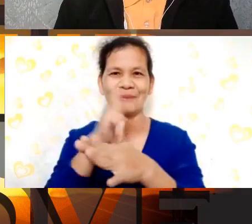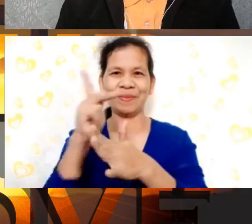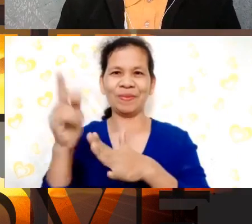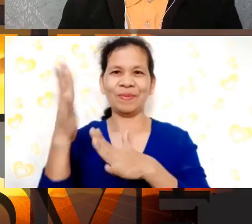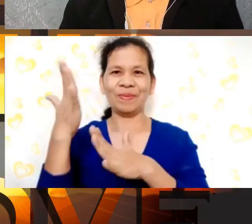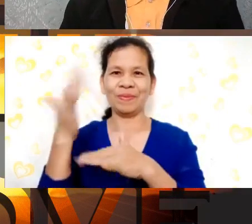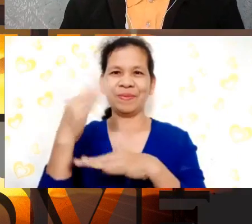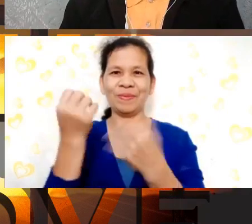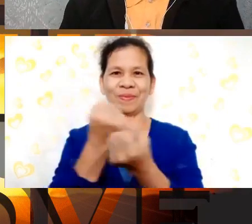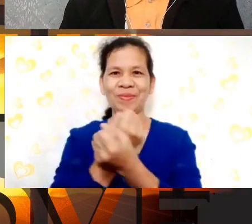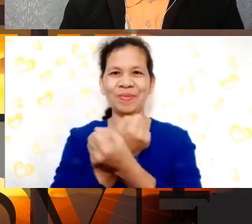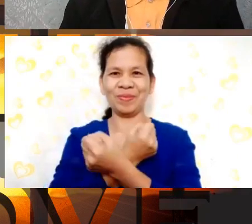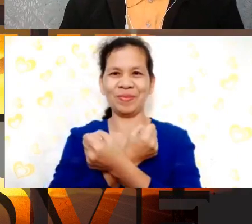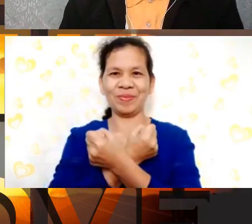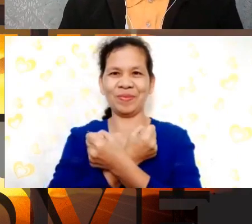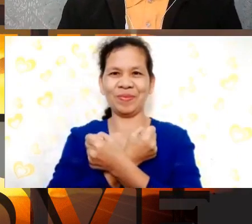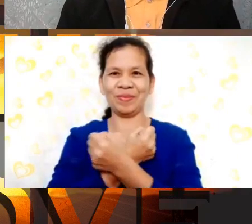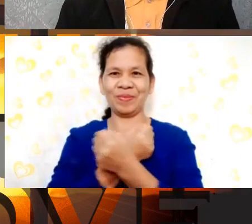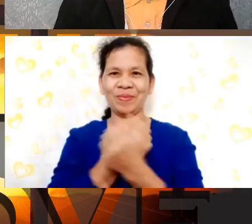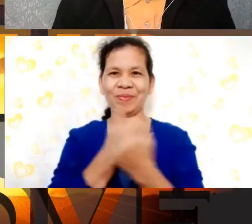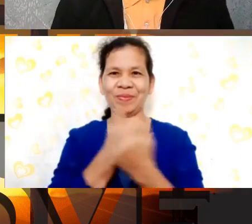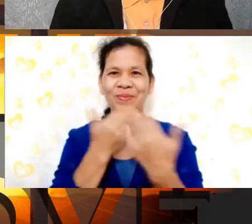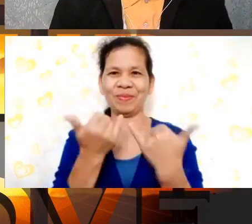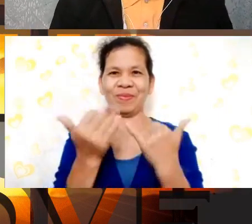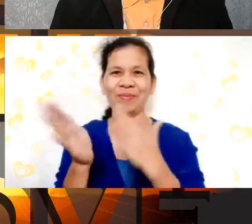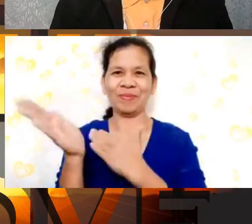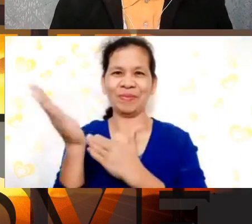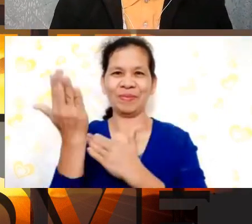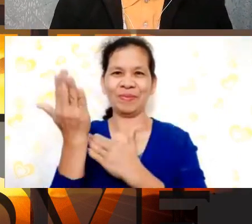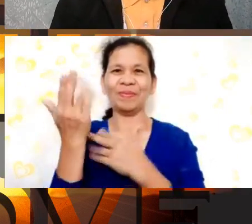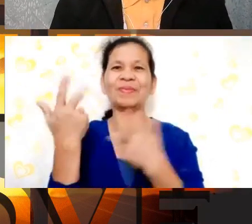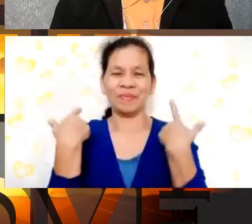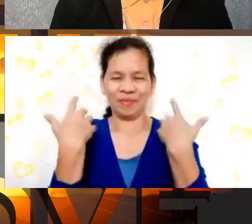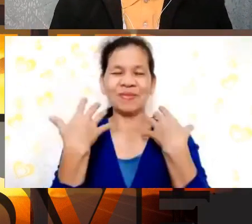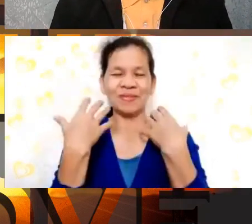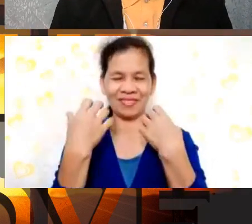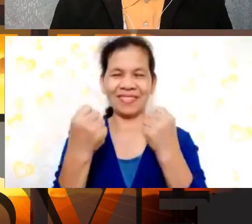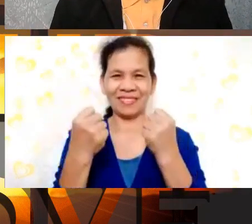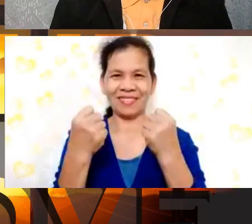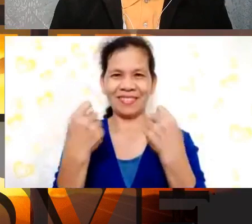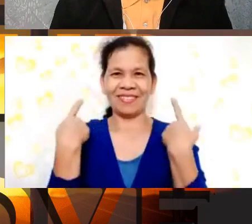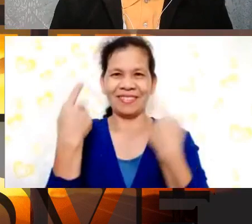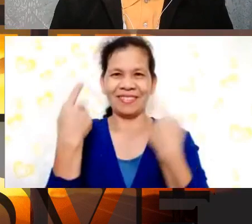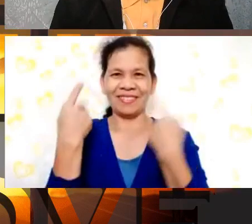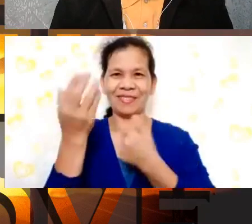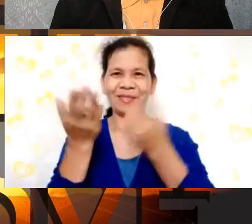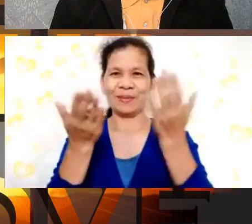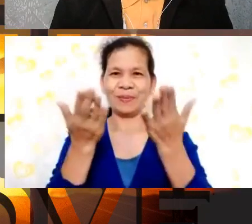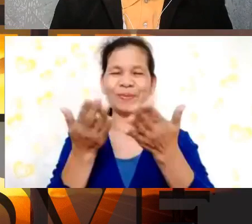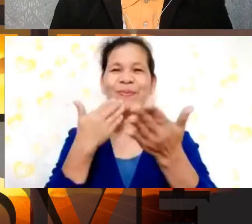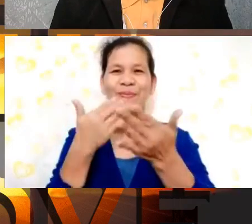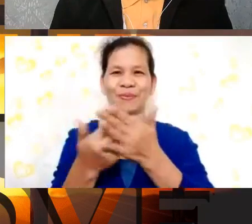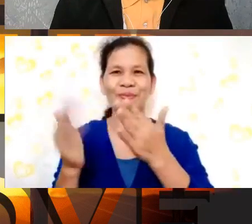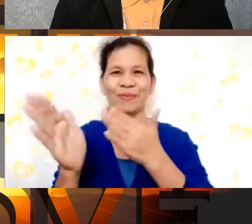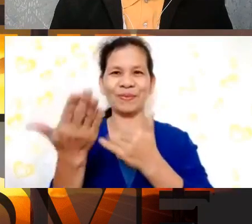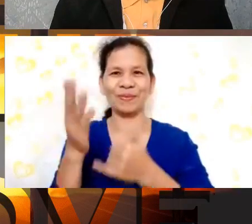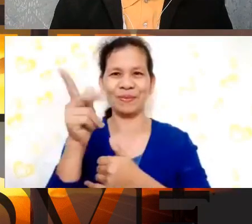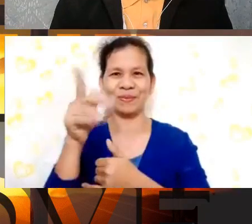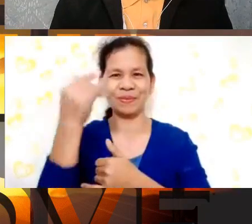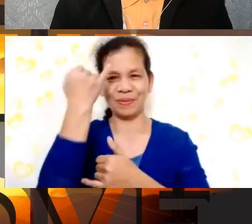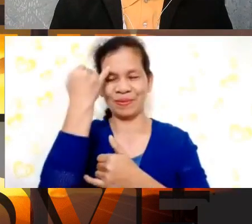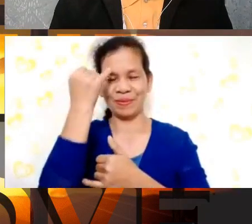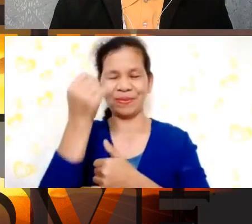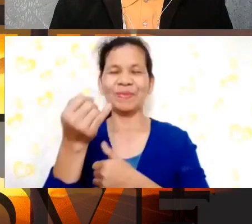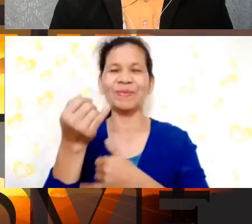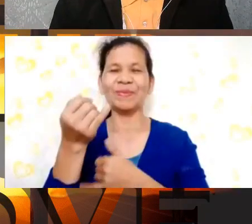sa umagang ito. Lata kang mayroong lakas na taglay upang paglingkuran kayo. Good morning po, Pastor Lutie, Pastor Porto at